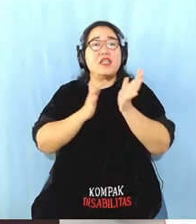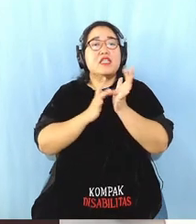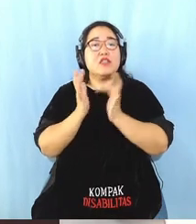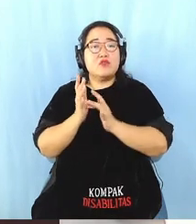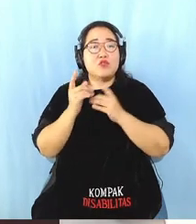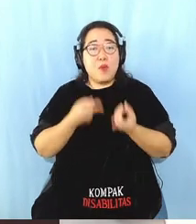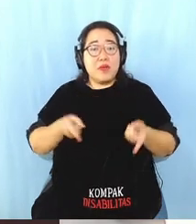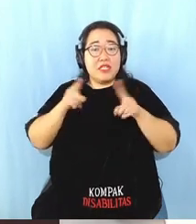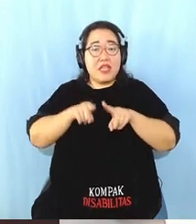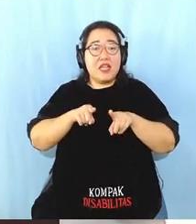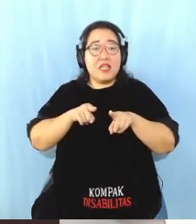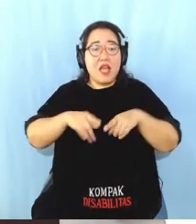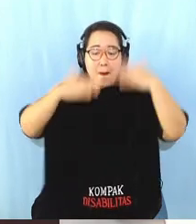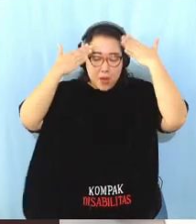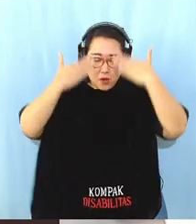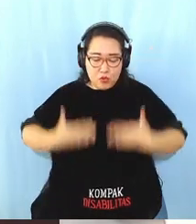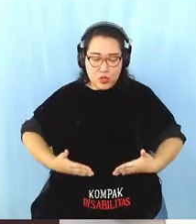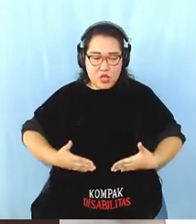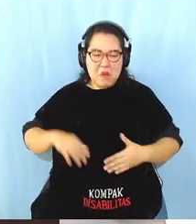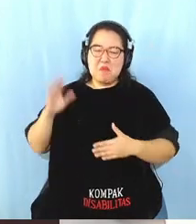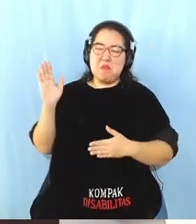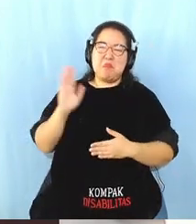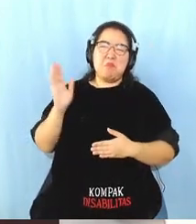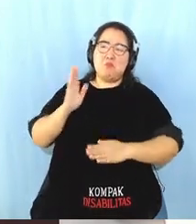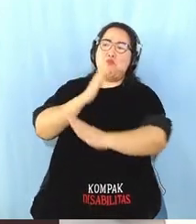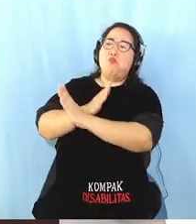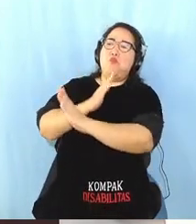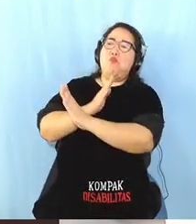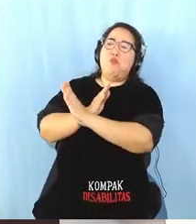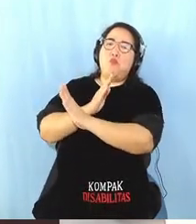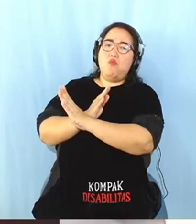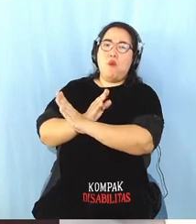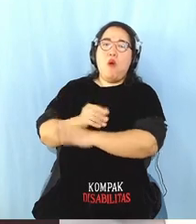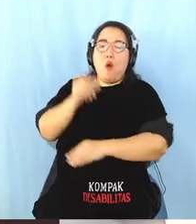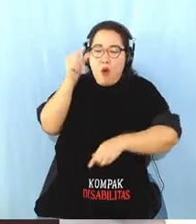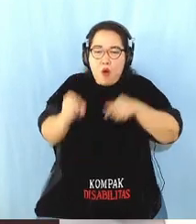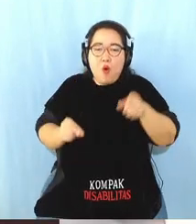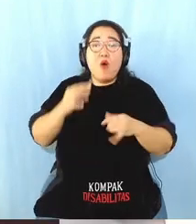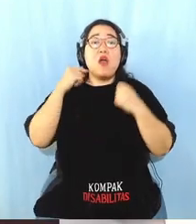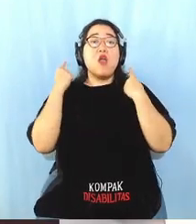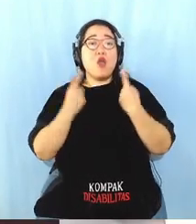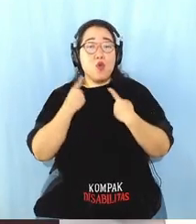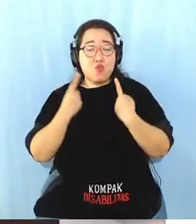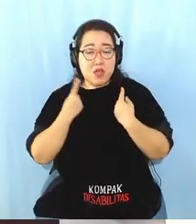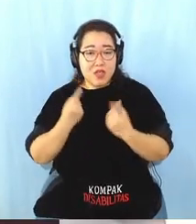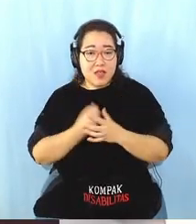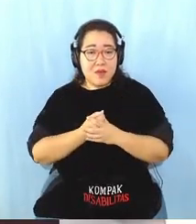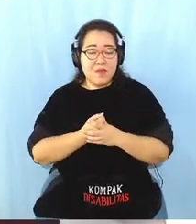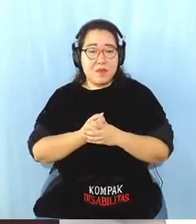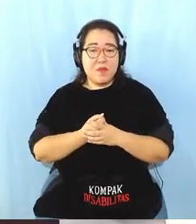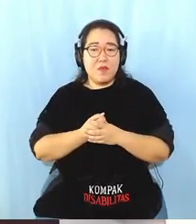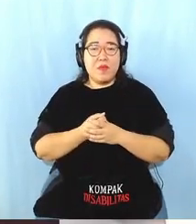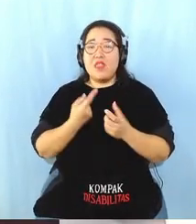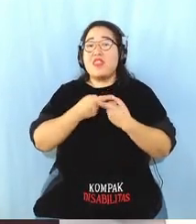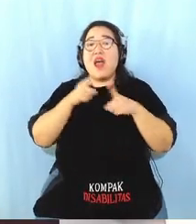manusia, tidak diterima oleh orang-orang Yahudi. Bahkan dalam tuduhan-tuduhan mereka